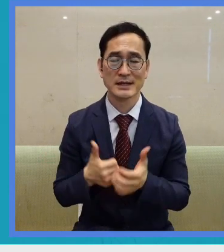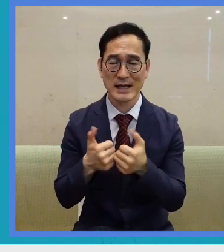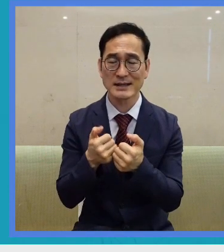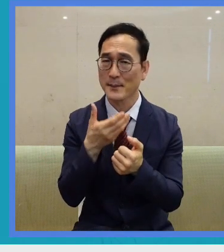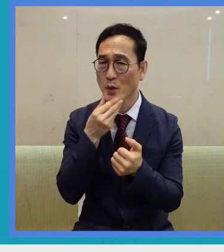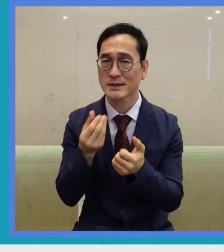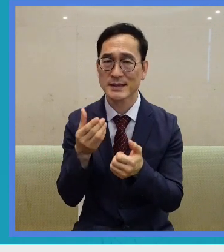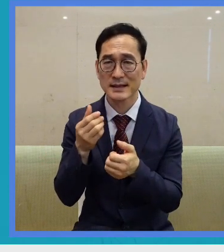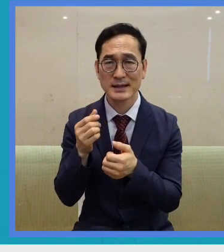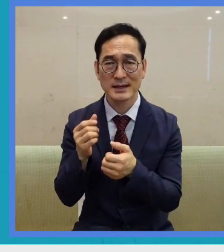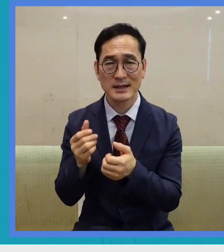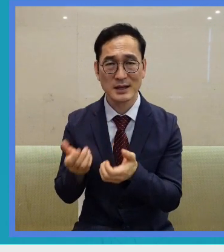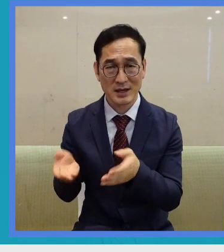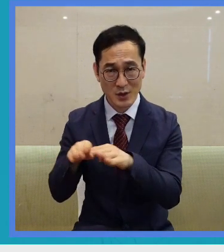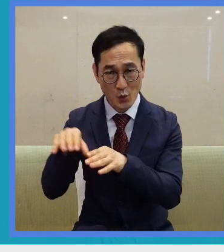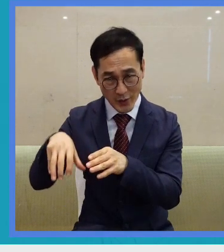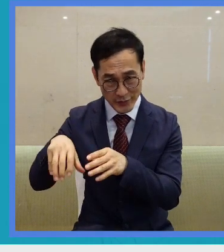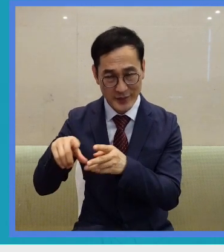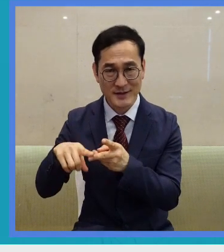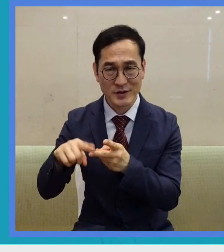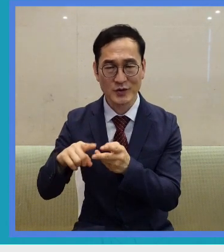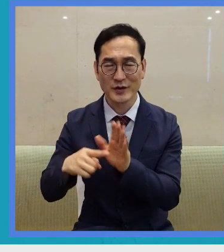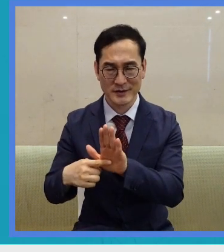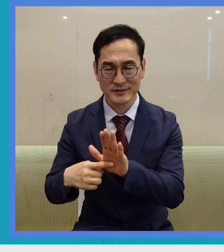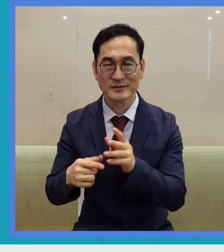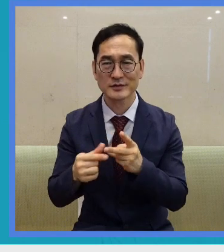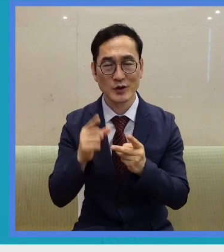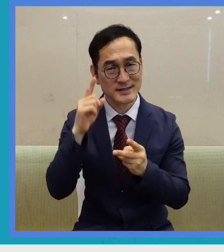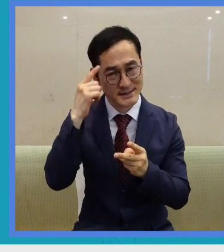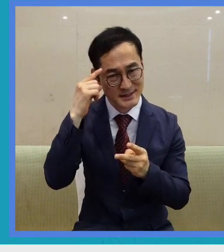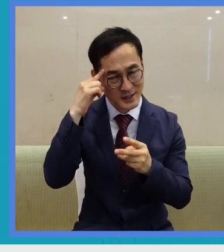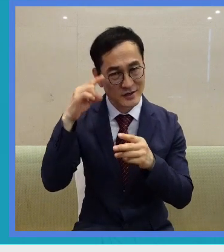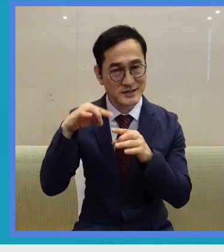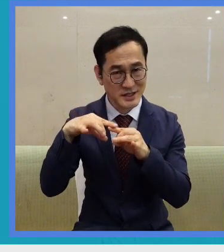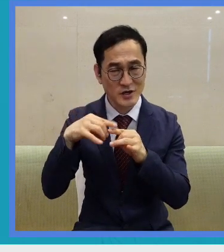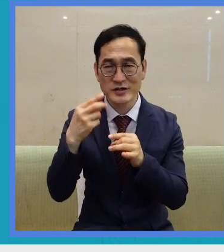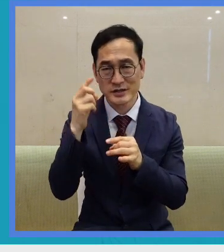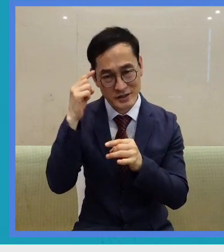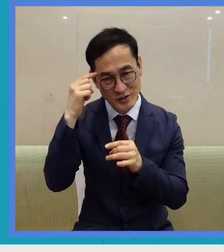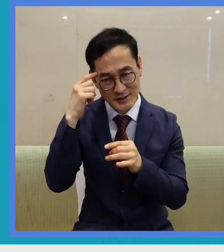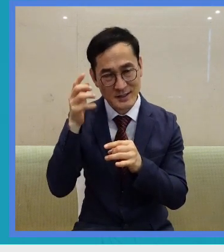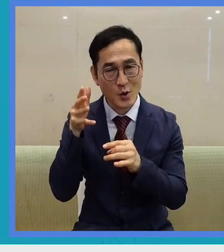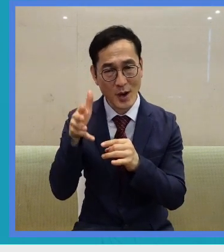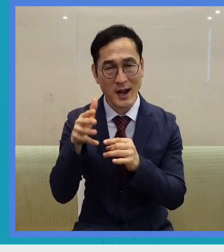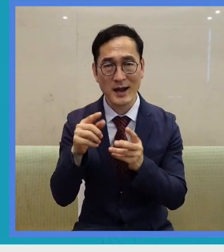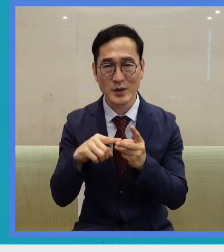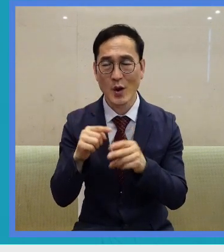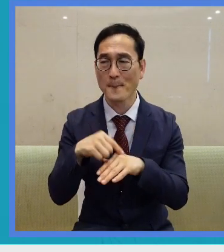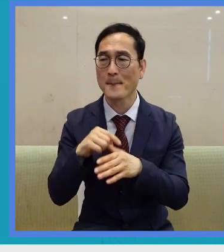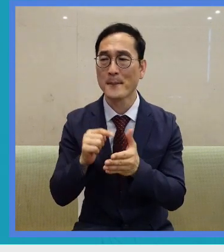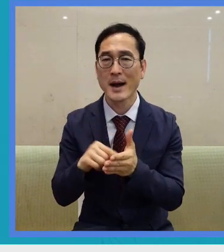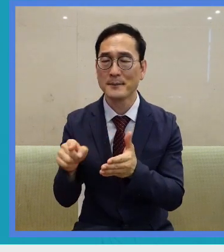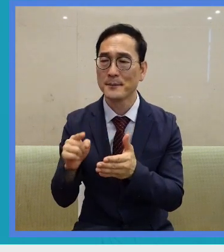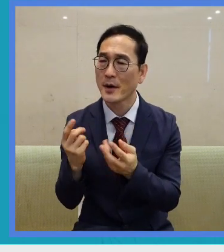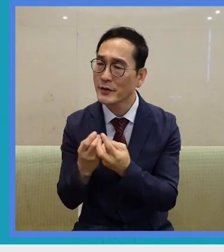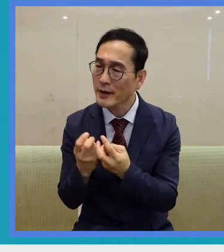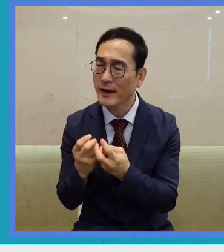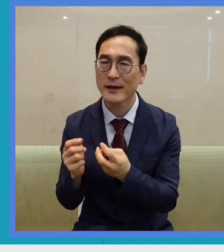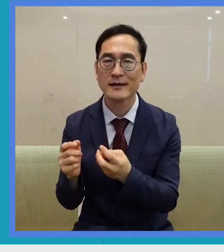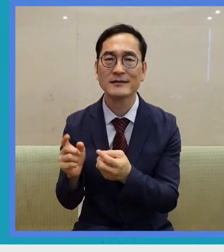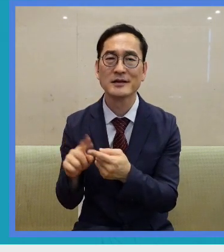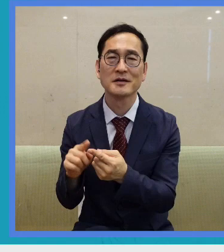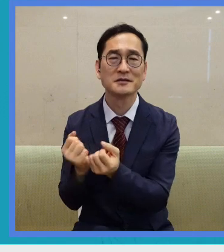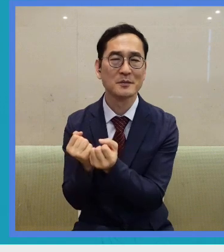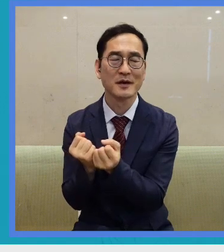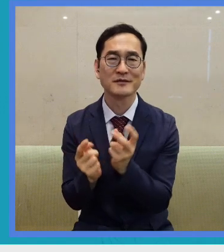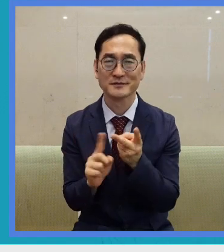한국청소년상담복지개발원에서도 얘기를 했고, 대한신경정신의학회도 코로나 초기부터 이렇게 마음건강 지침을 이제 제공을 합니다.